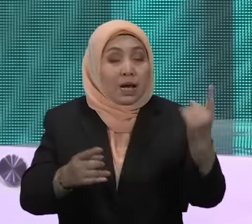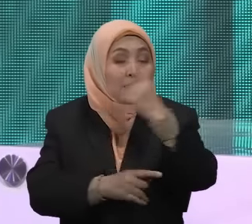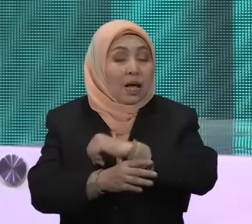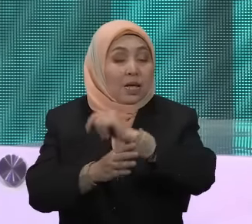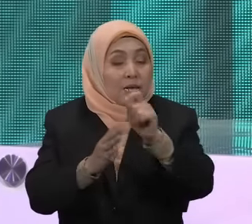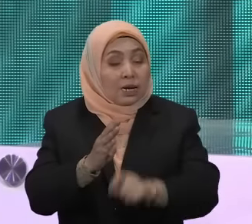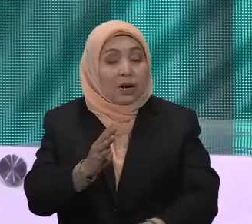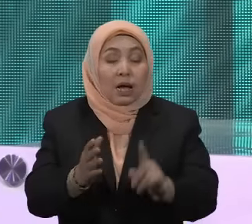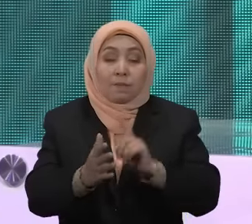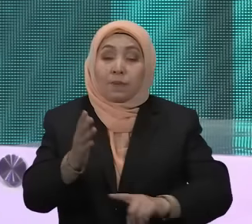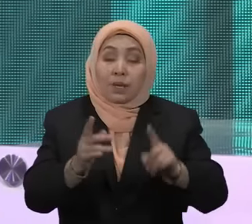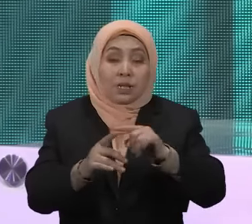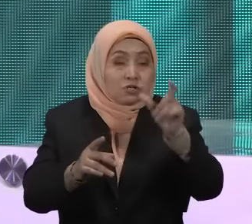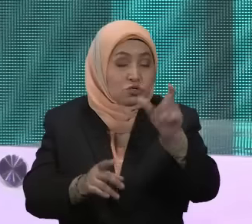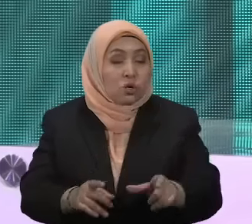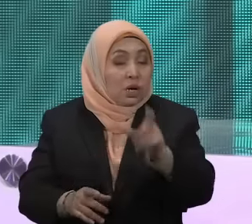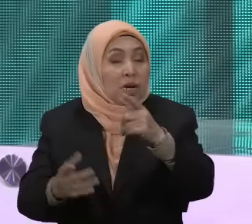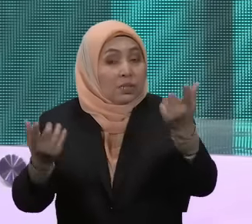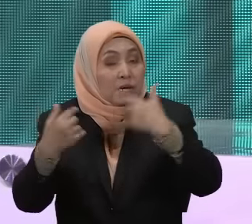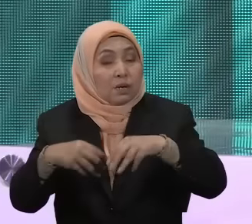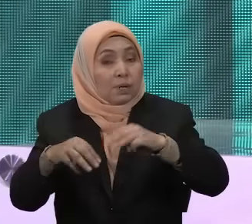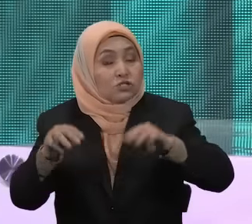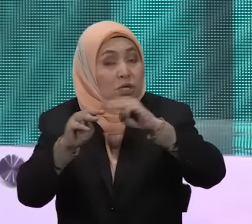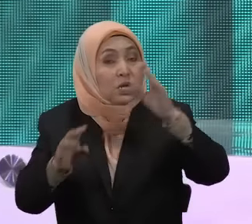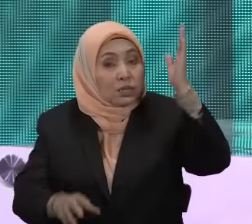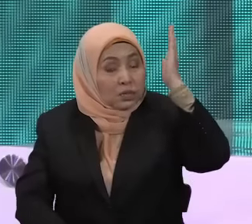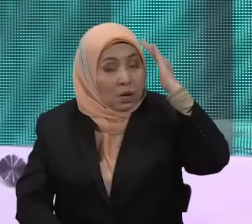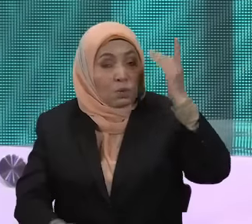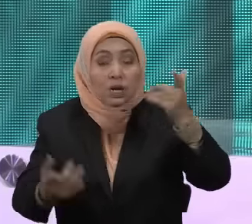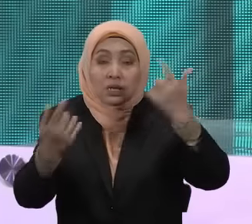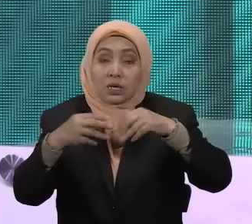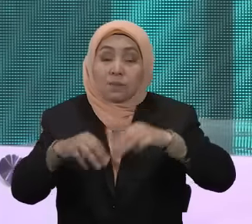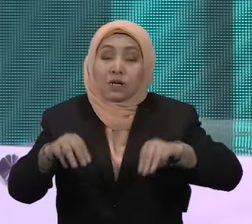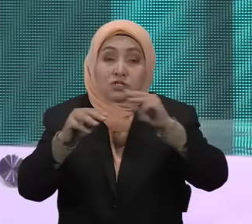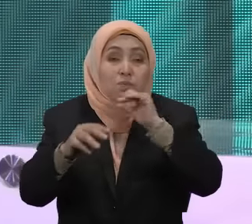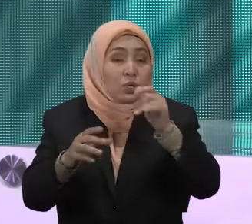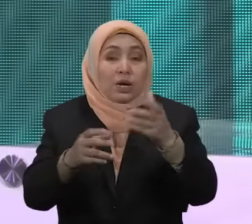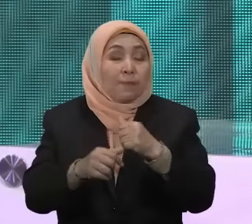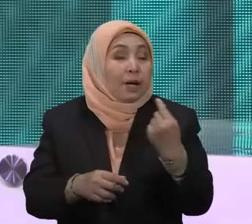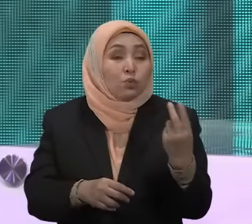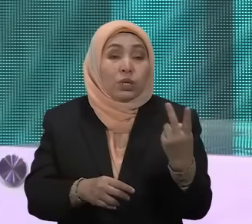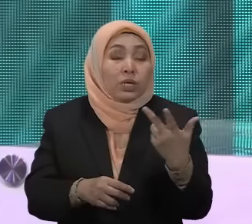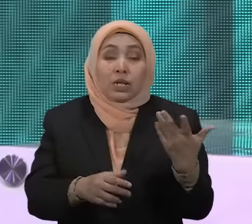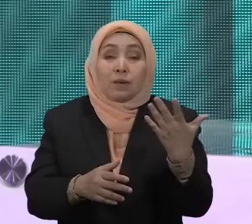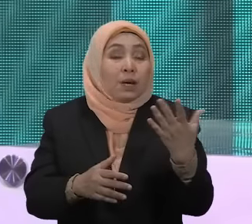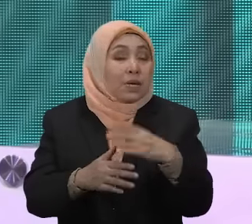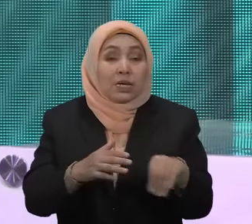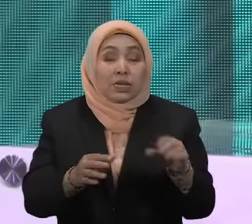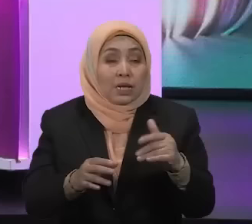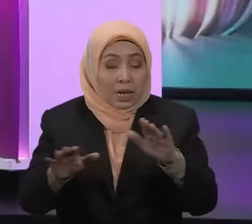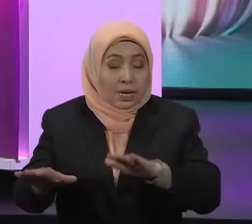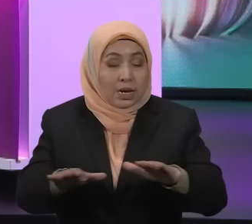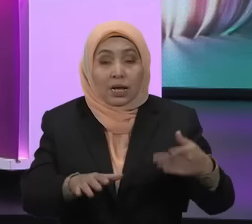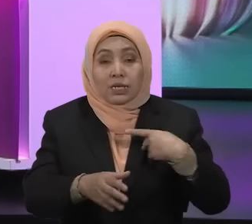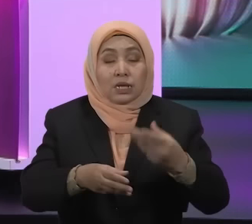di mana apabila seseorang itu datang ke masjid, dia tahu bahawa datang ke masjid ni bukannya dapat RM2 ke dapat RM5 ke, adalah anak-anak